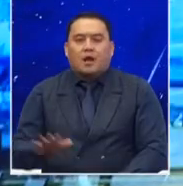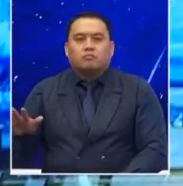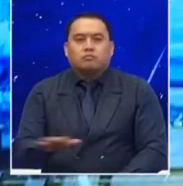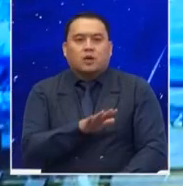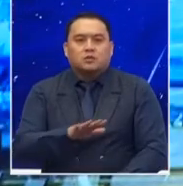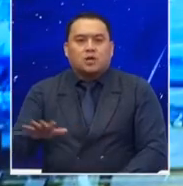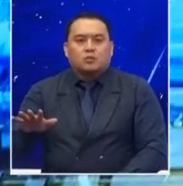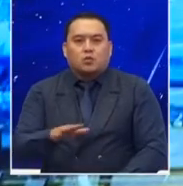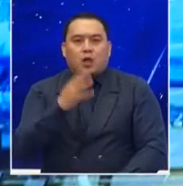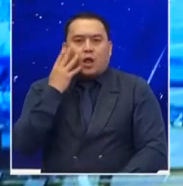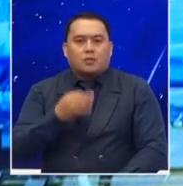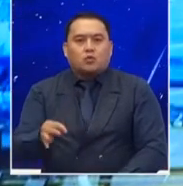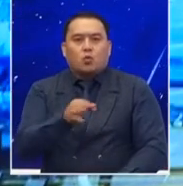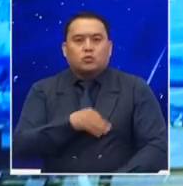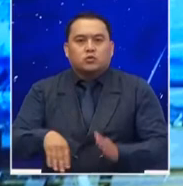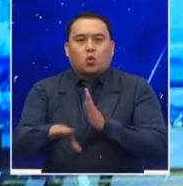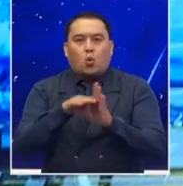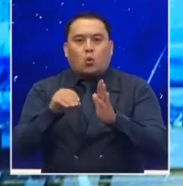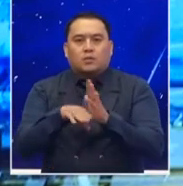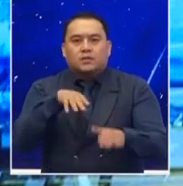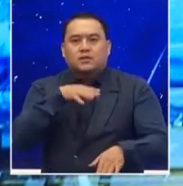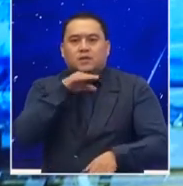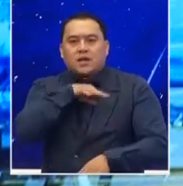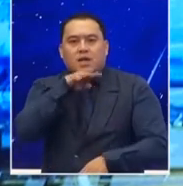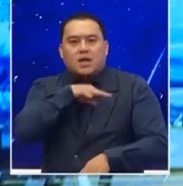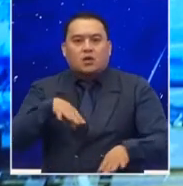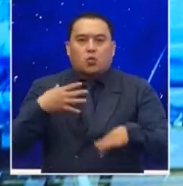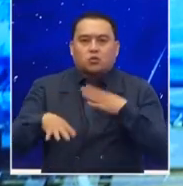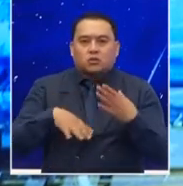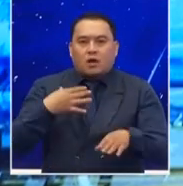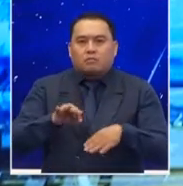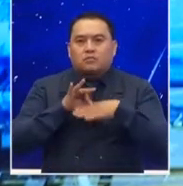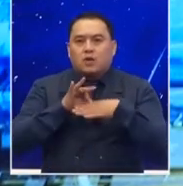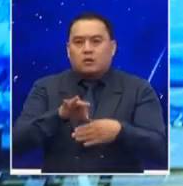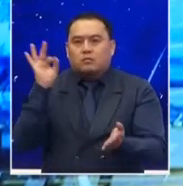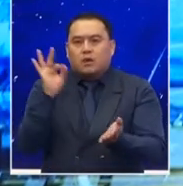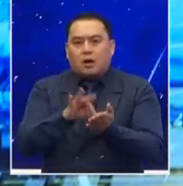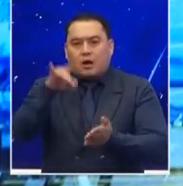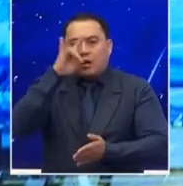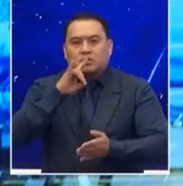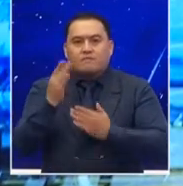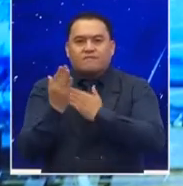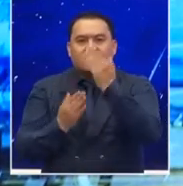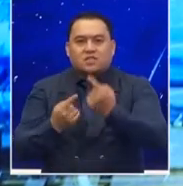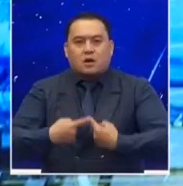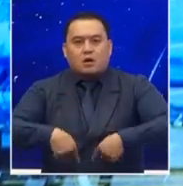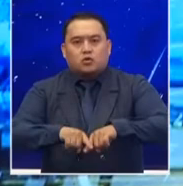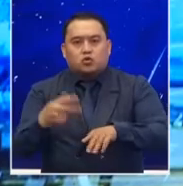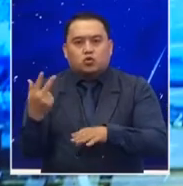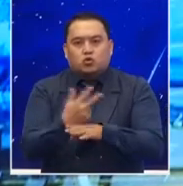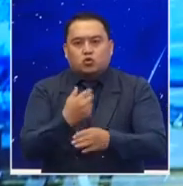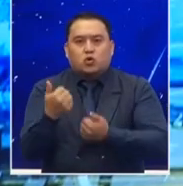Баскетболдан Алматы облысынан құрама командасы текеліде оқу жаттығу жиынын өткізіп жатыр. Ондағы мақсат Қазақстан жоғарғы лигасының үшінші